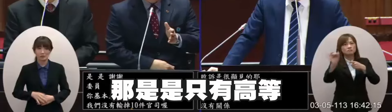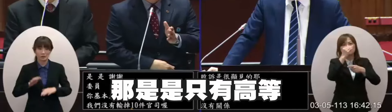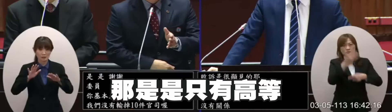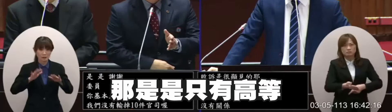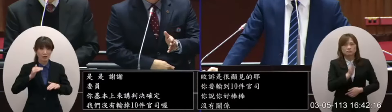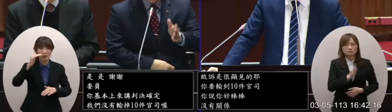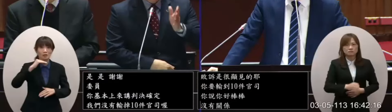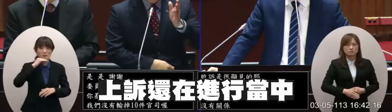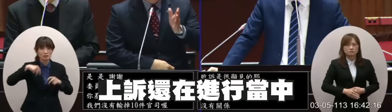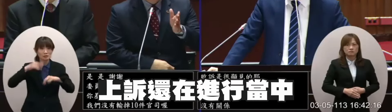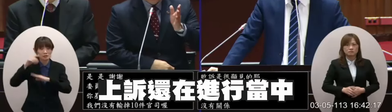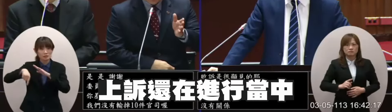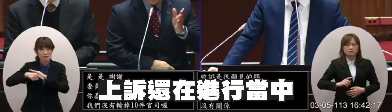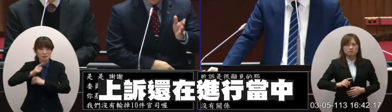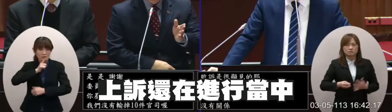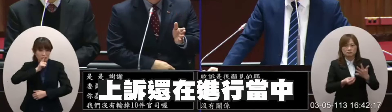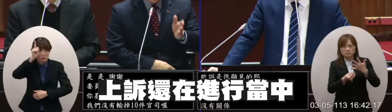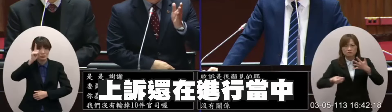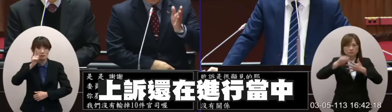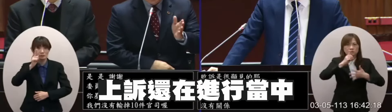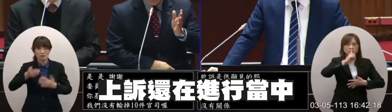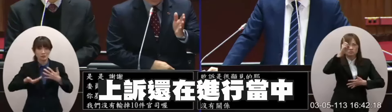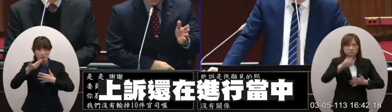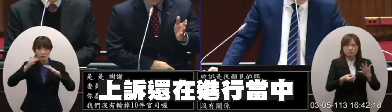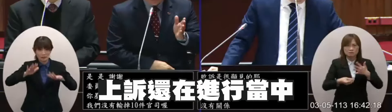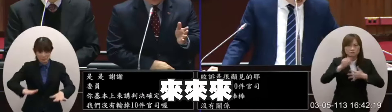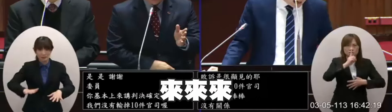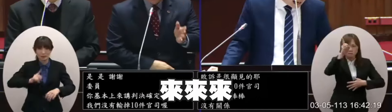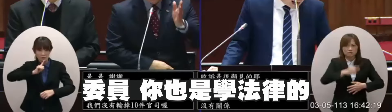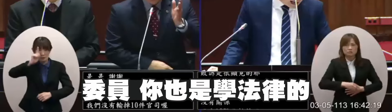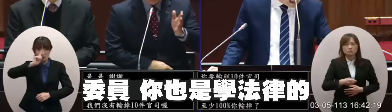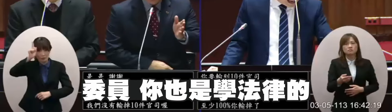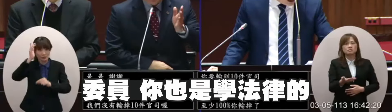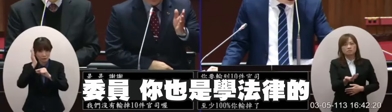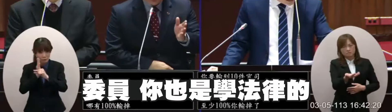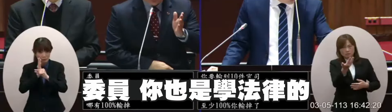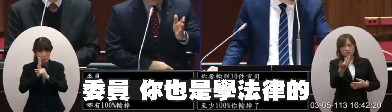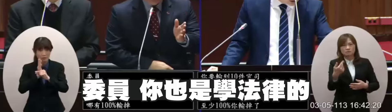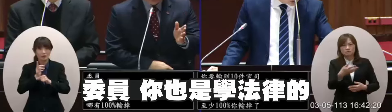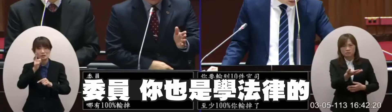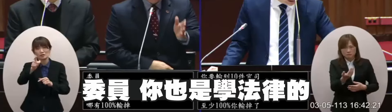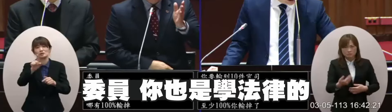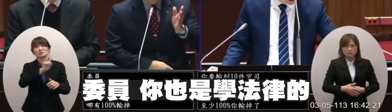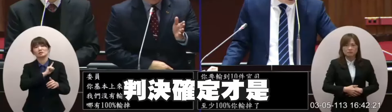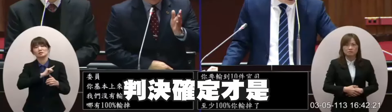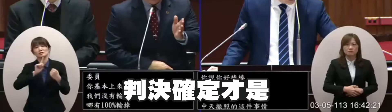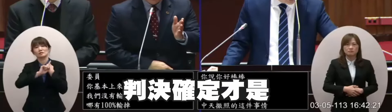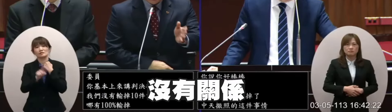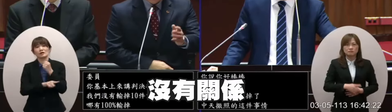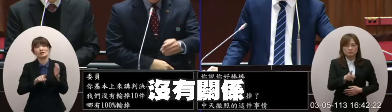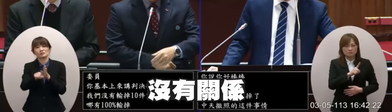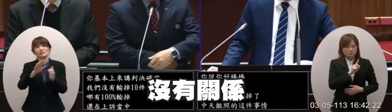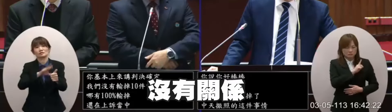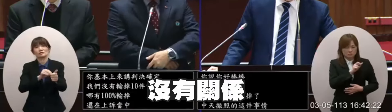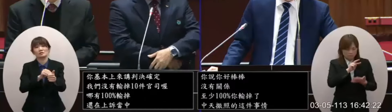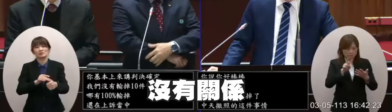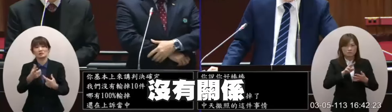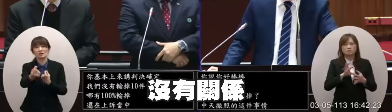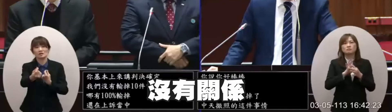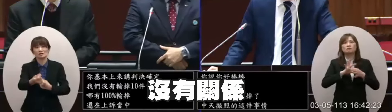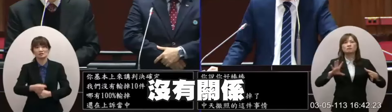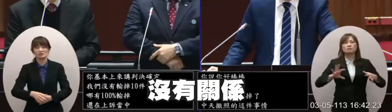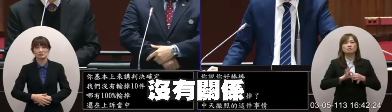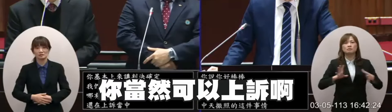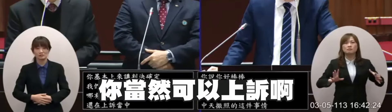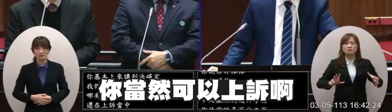只有高等行政法院 上诉， 最高行政法院还在进行当中。 来来来来， 委员，你也是学法律的，判决确定还是什么？ 没有关系，没